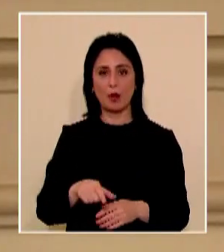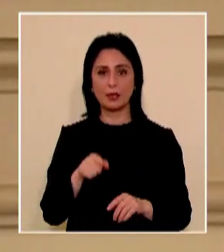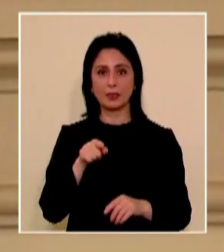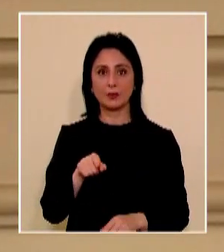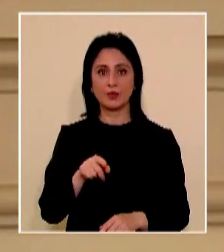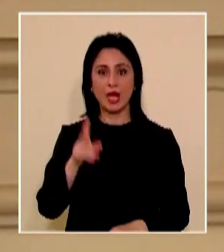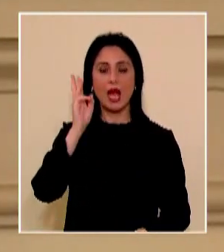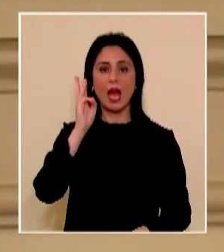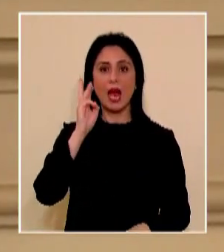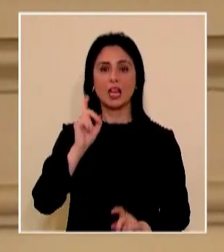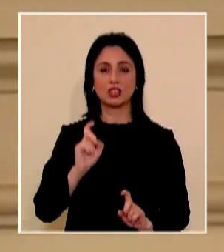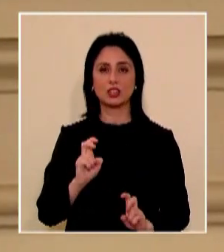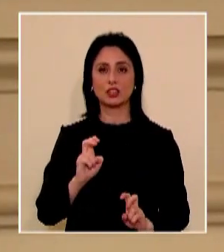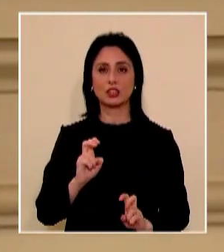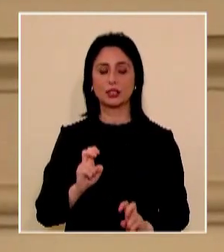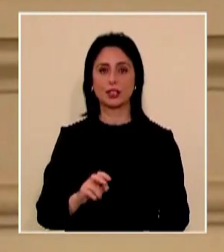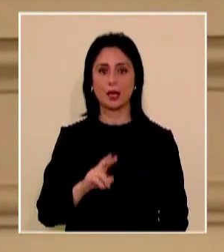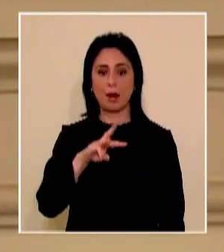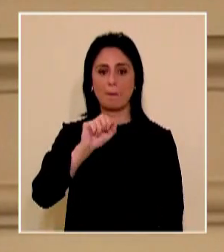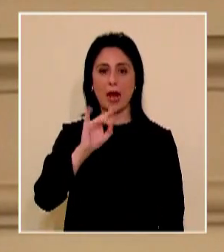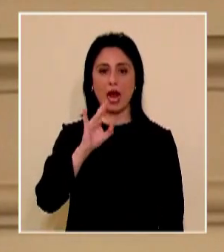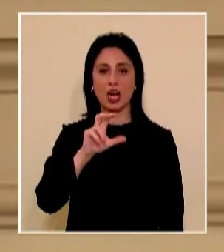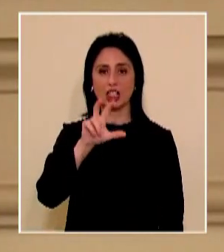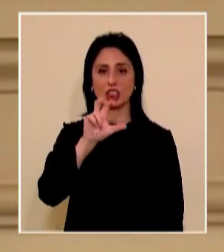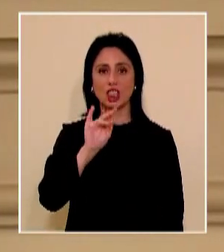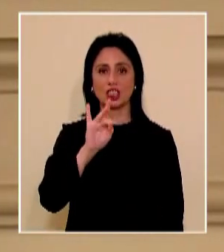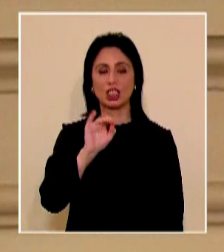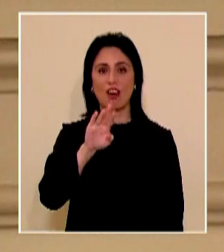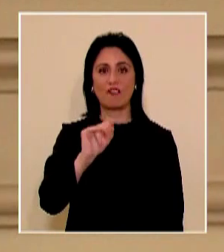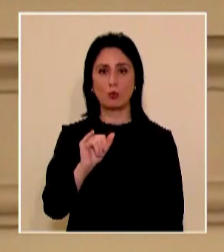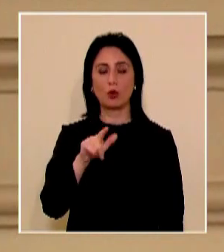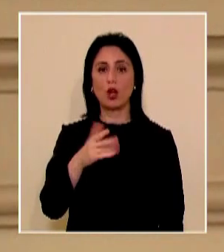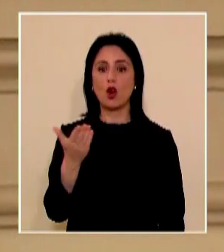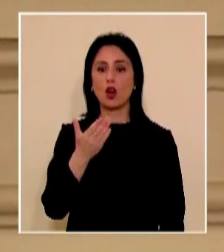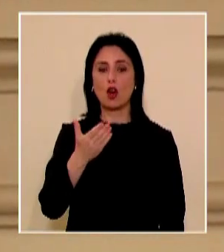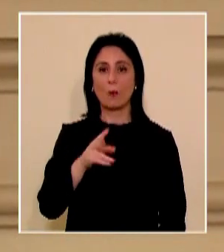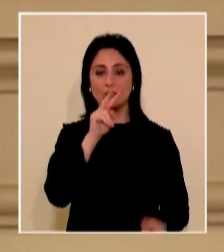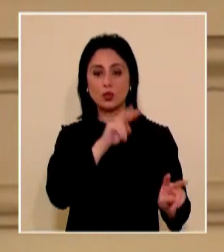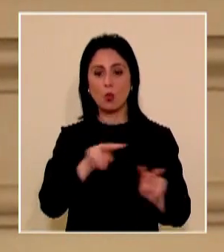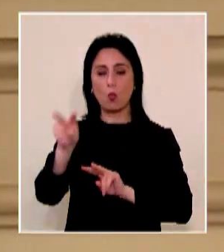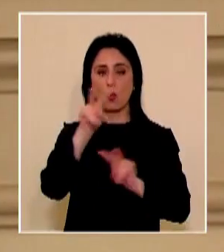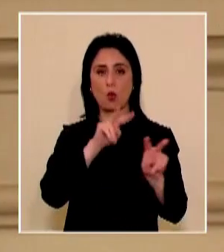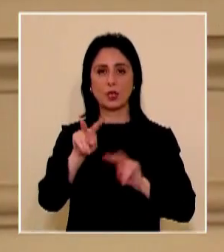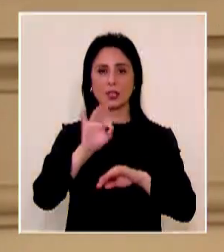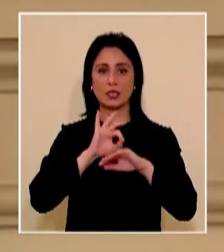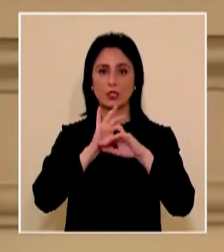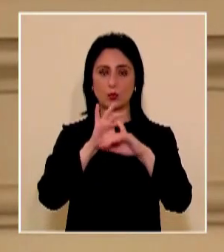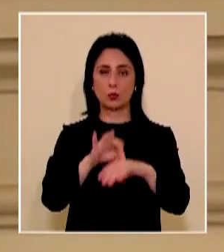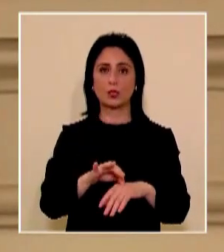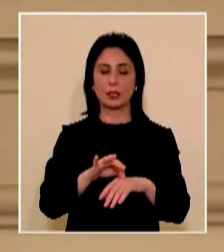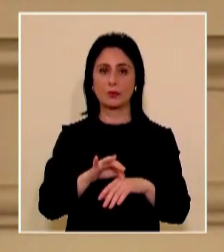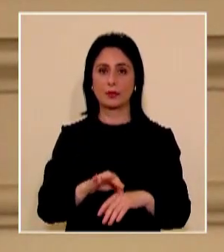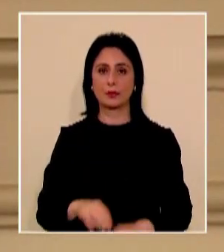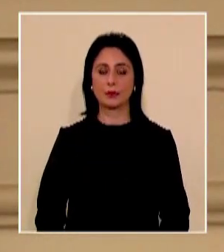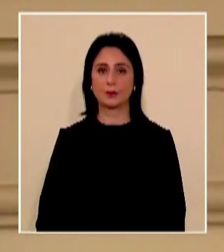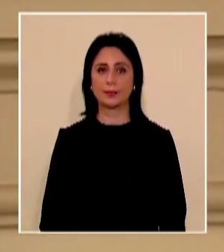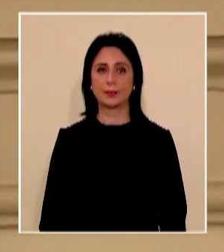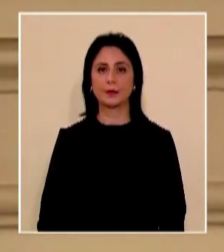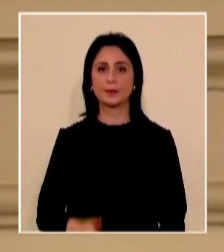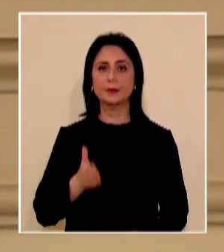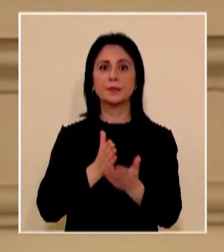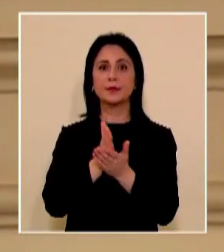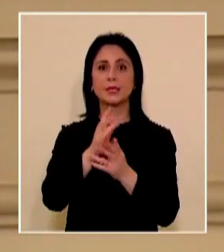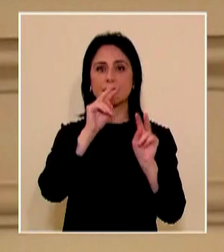On dzisiaj koordynuje te działania misji. Rozmawiałem z nim wczoraj, długo przedstawiał